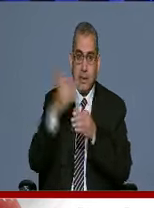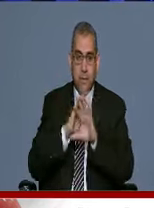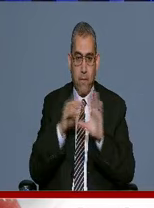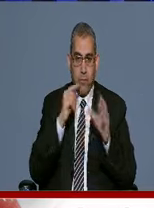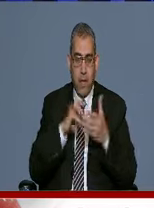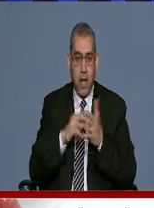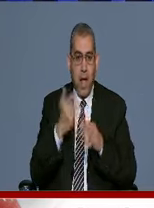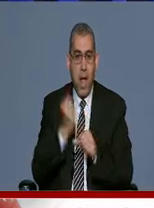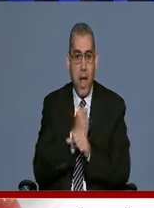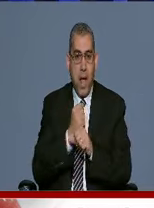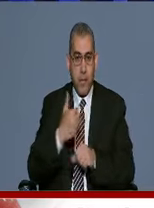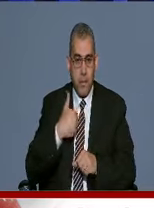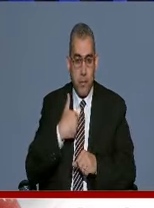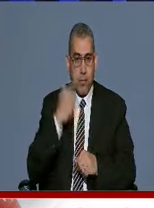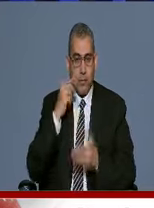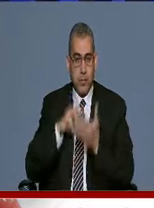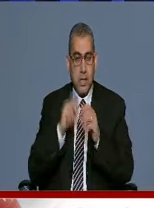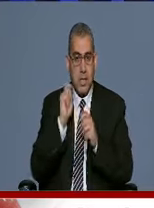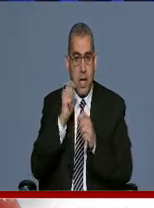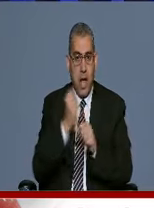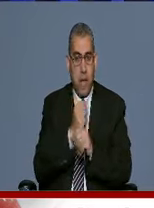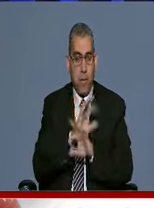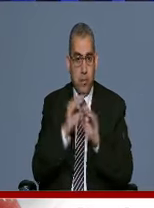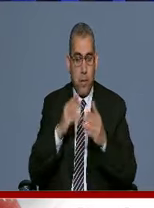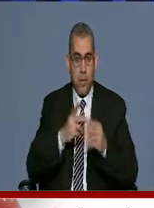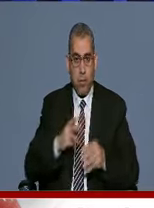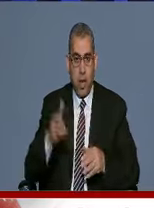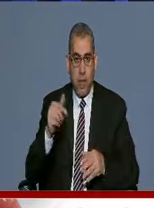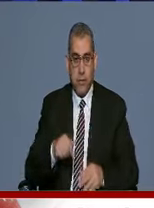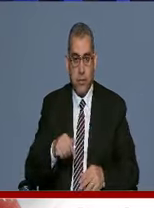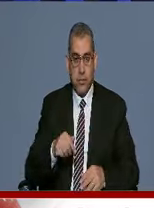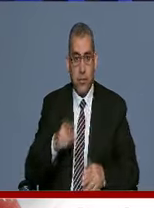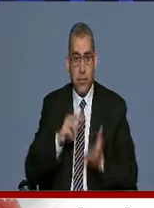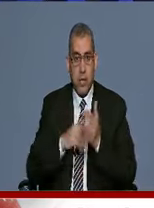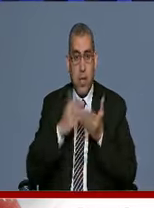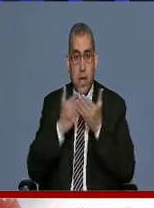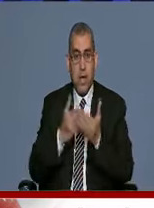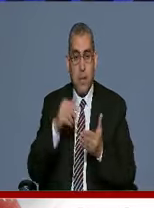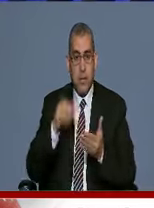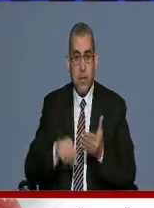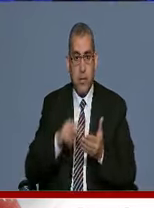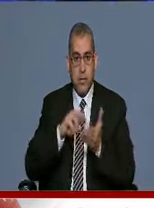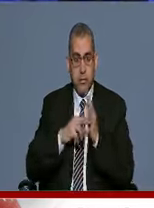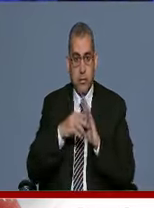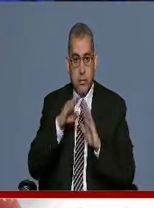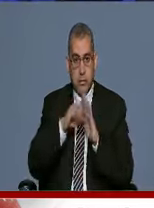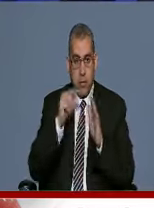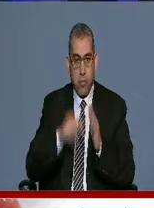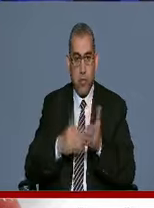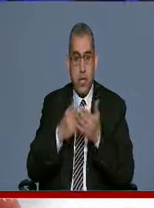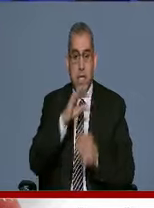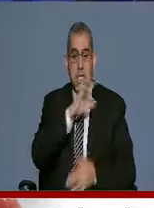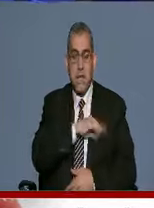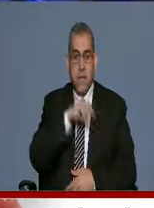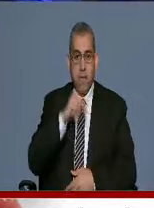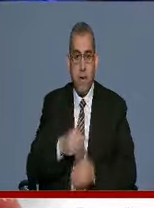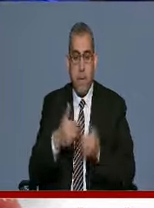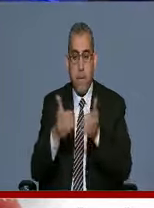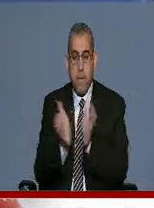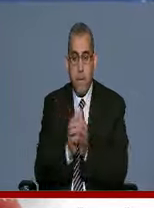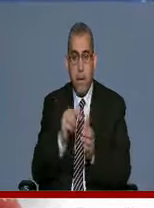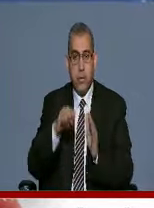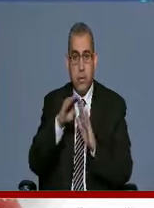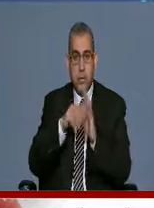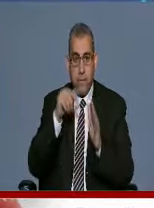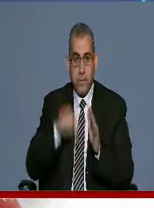بعض الصناعات للجهات المصرية المختلفة. الخدمات يا فندم اللي احنا نفذناها بنقدر نستفيد منها في مجموعة من المنظومات